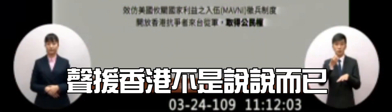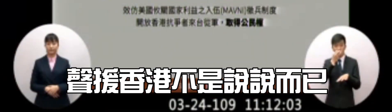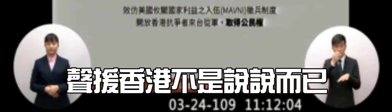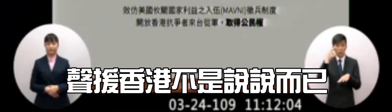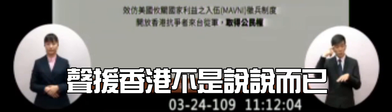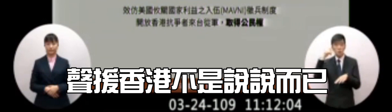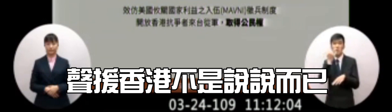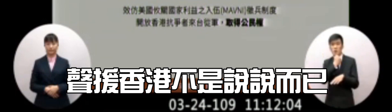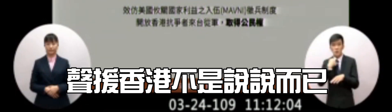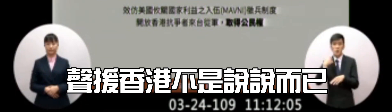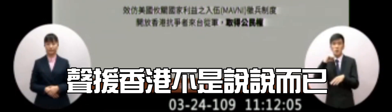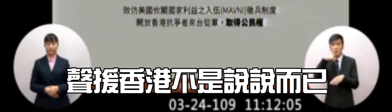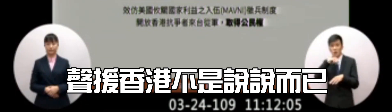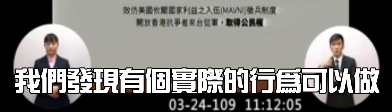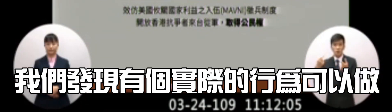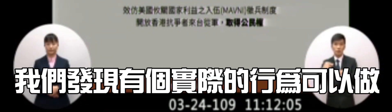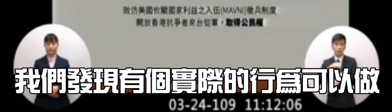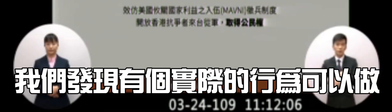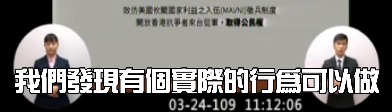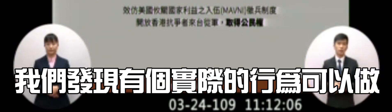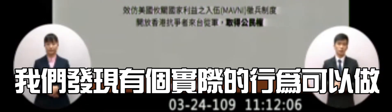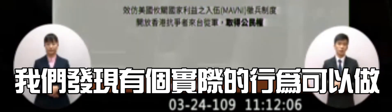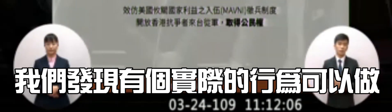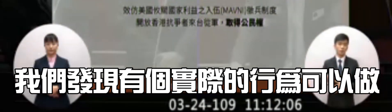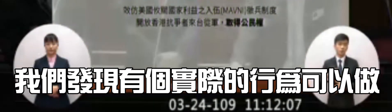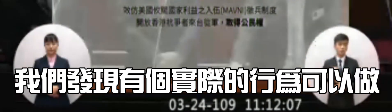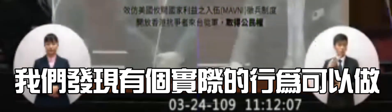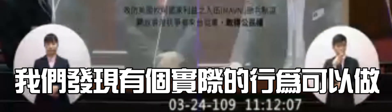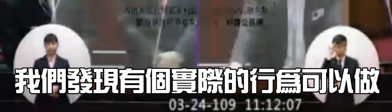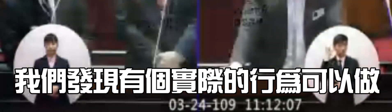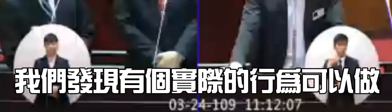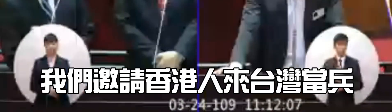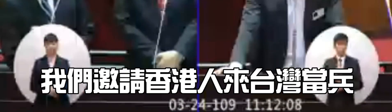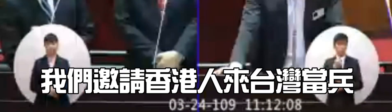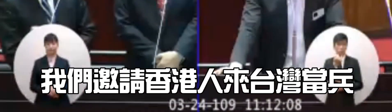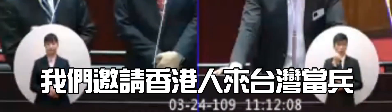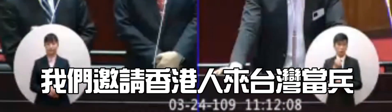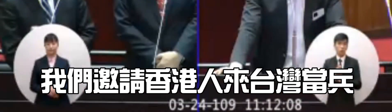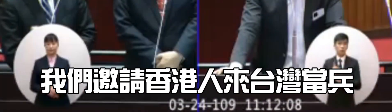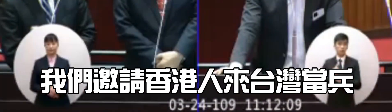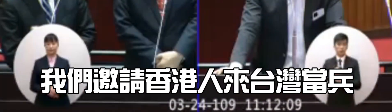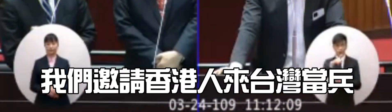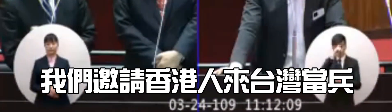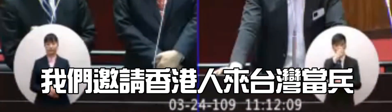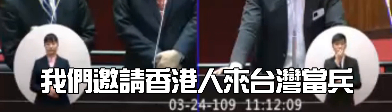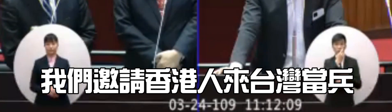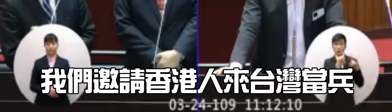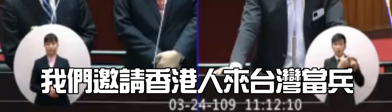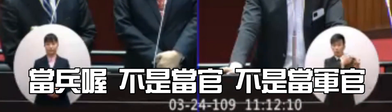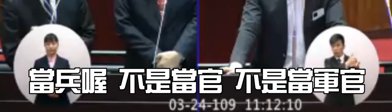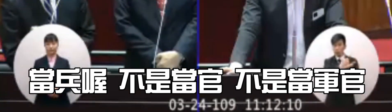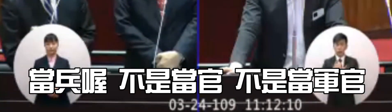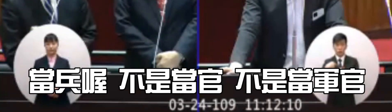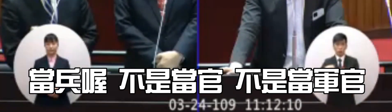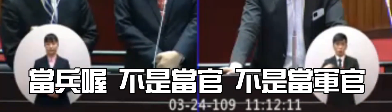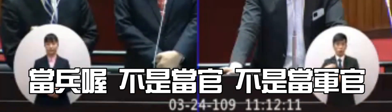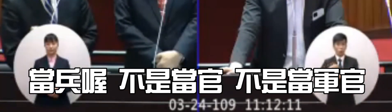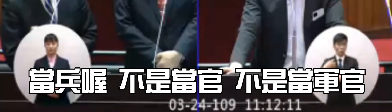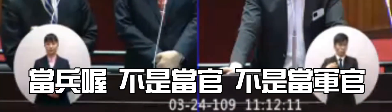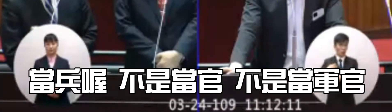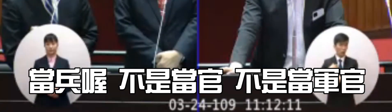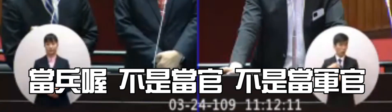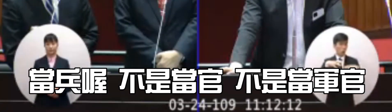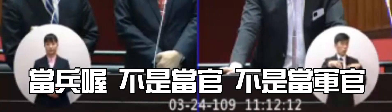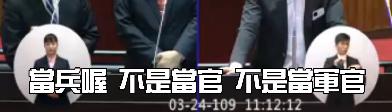个声援香港不是讲讲的尔，咱发现有一个实际上会当做的，咱邀请香港人来台湾做兵。做兵我们是做官哦，